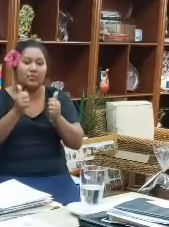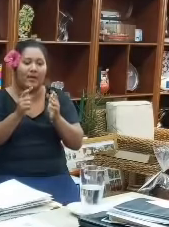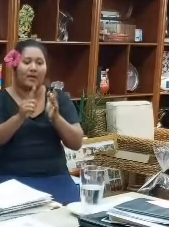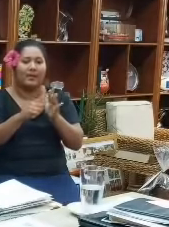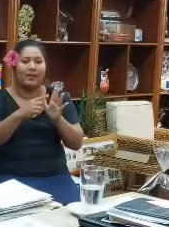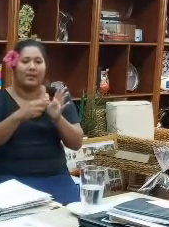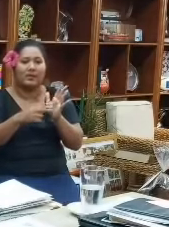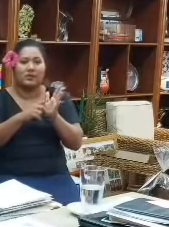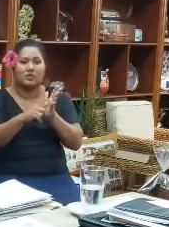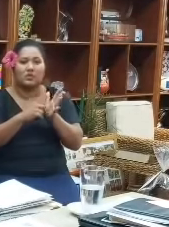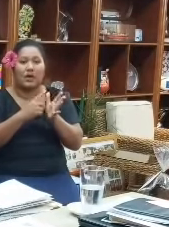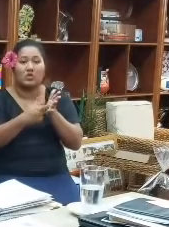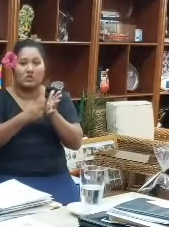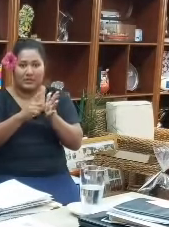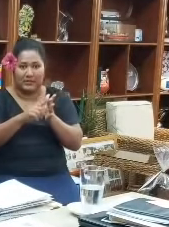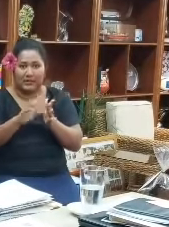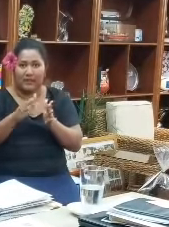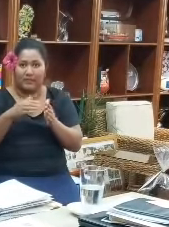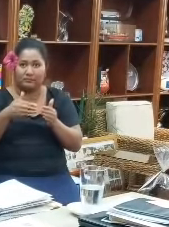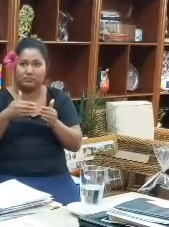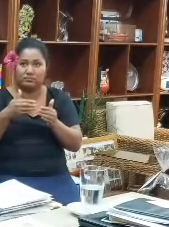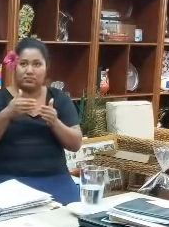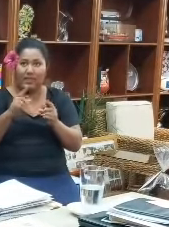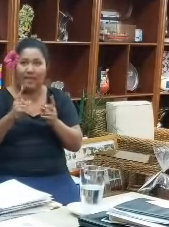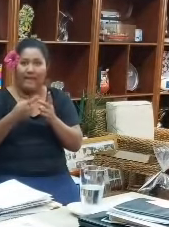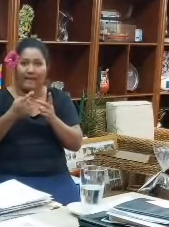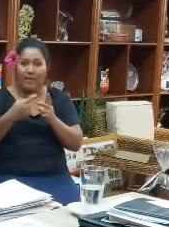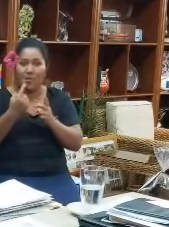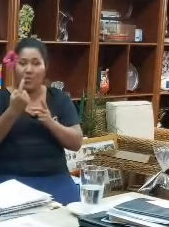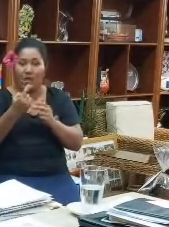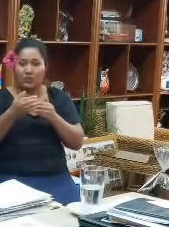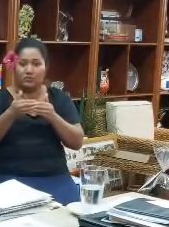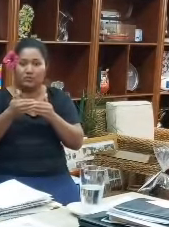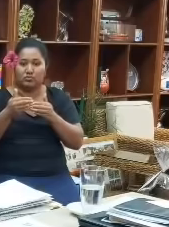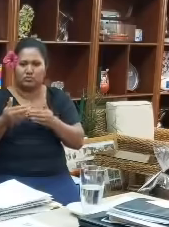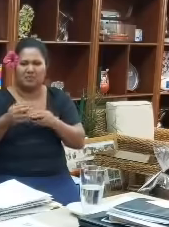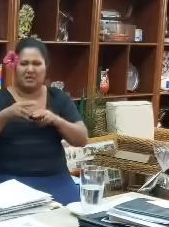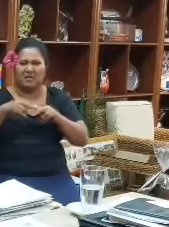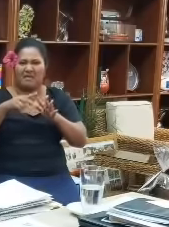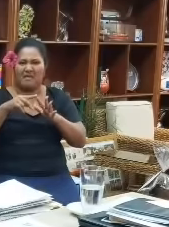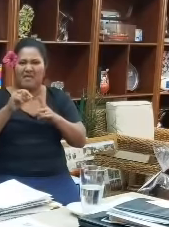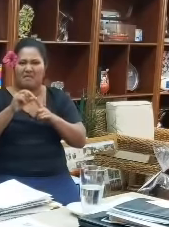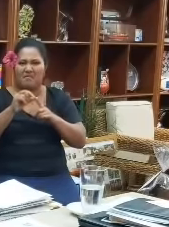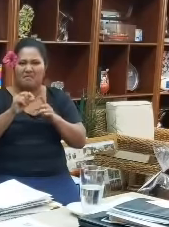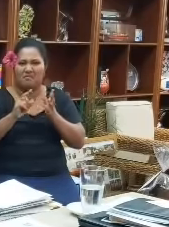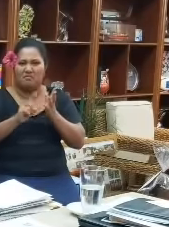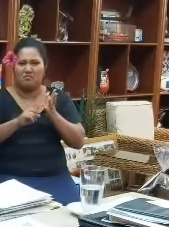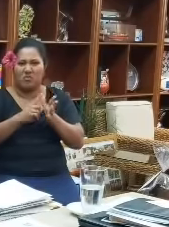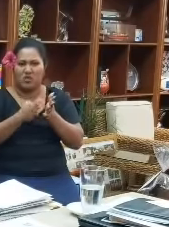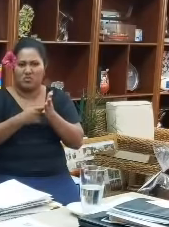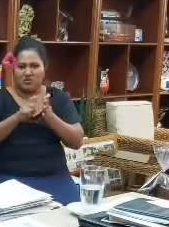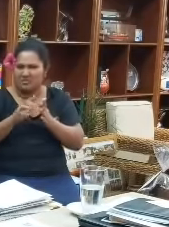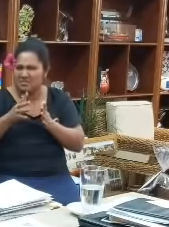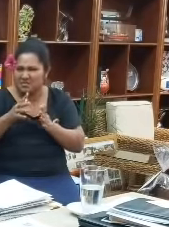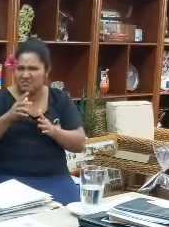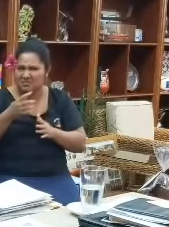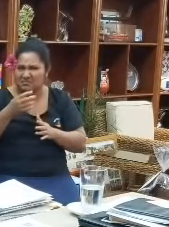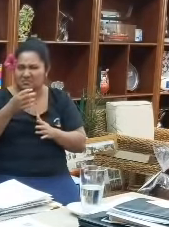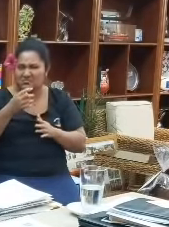E anto a solero le si tasi umaya fe poli. E le lo peko e paunga. Kala lo lea. Yo